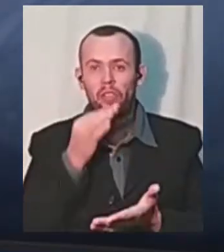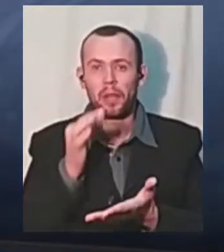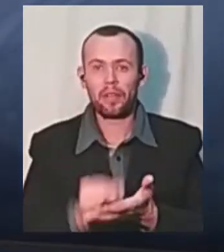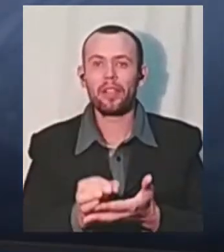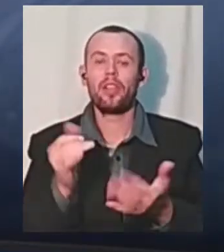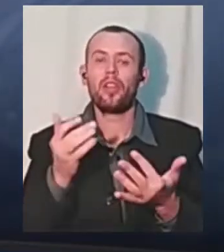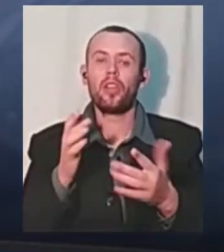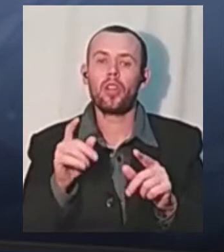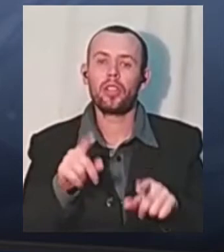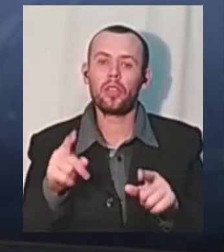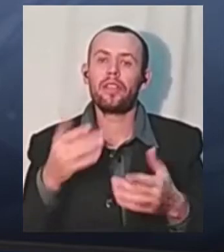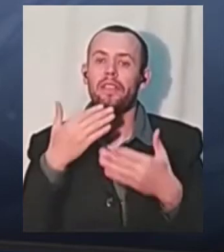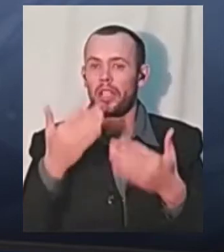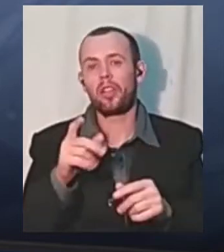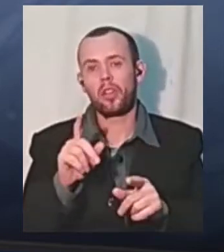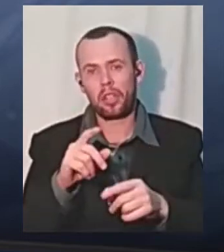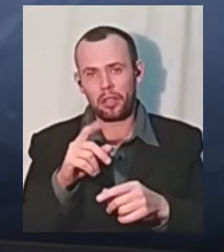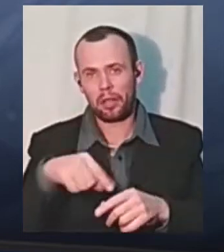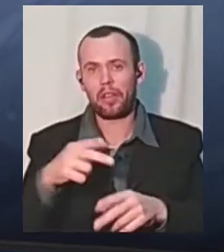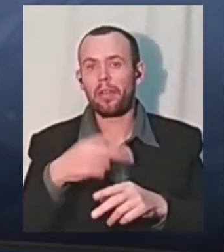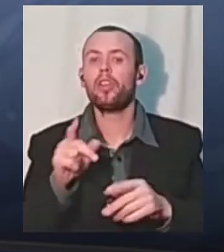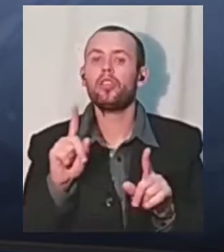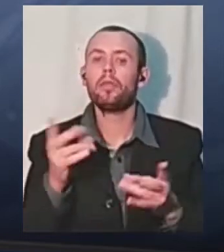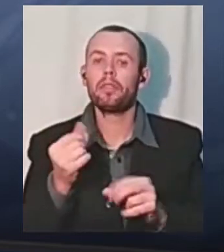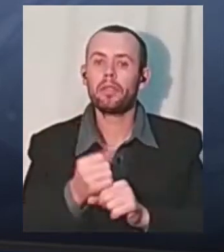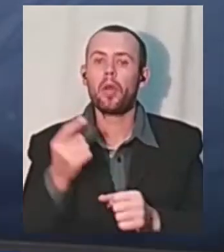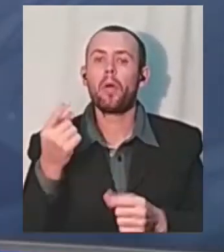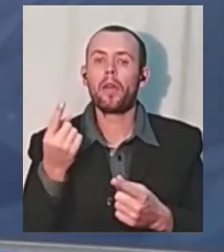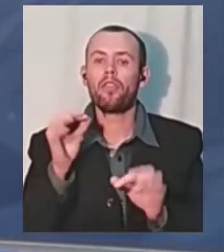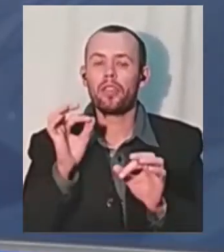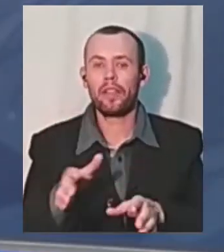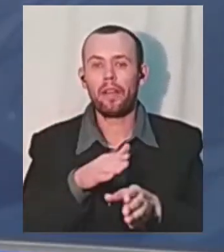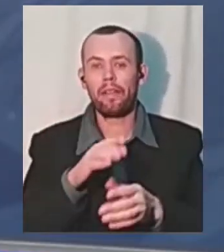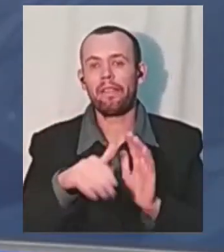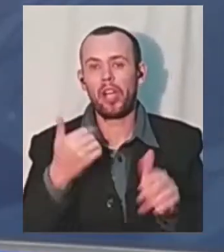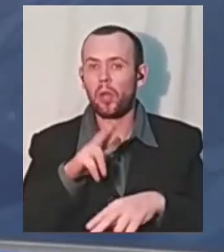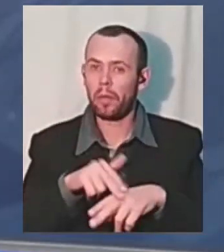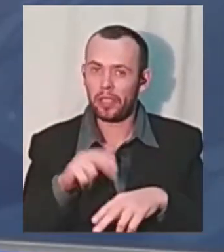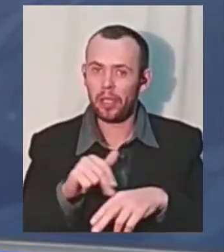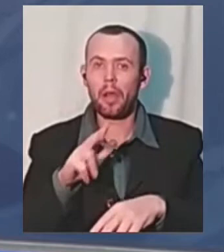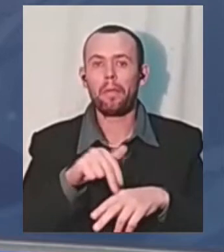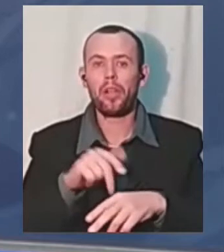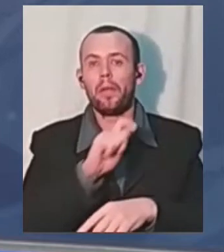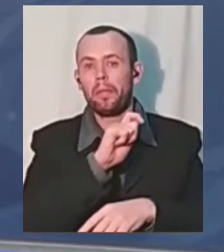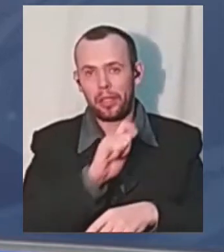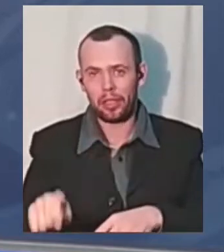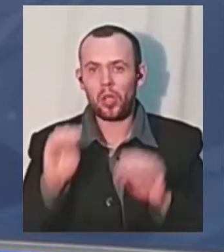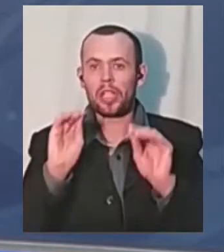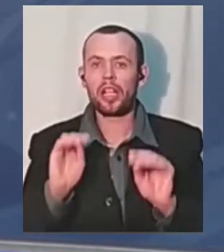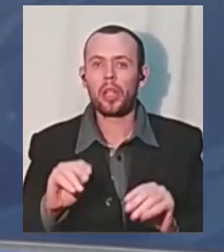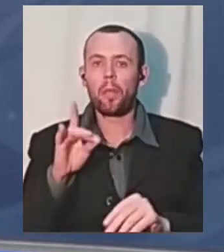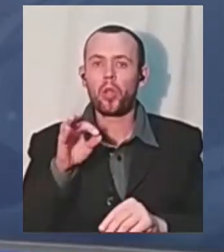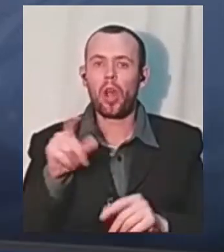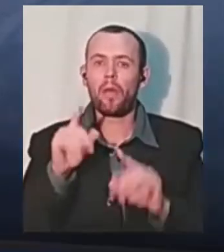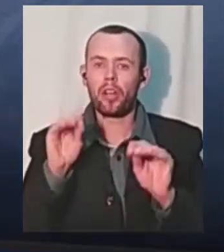добиватися компенсації. Що для цього зробити? Перше, звісно, викликати поліцію. Поліція має приїхати, скласти протокол або акт в залежності